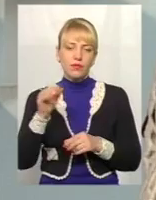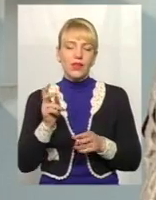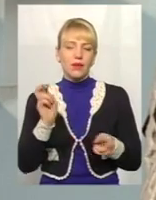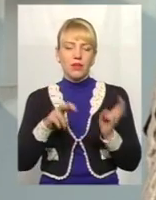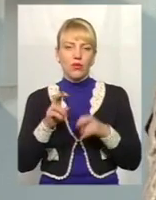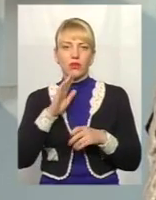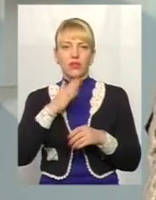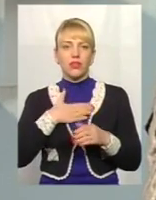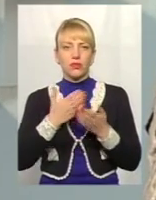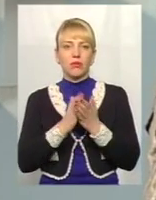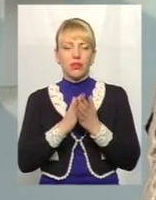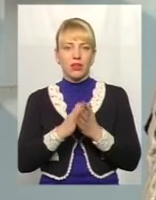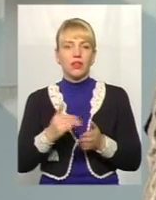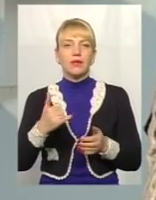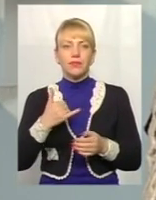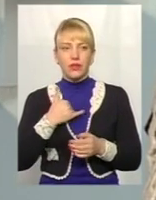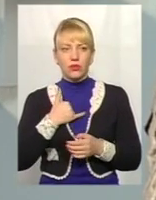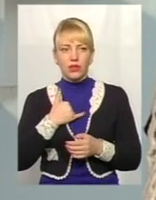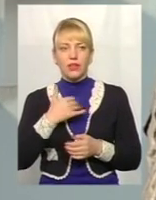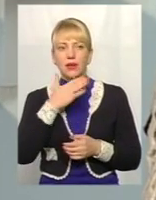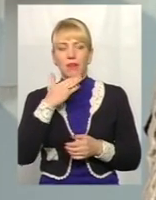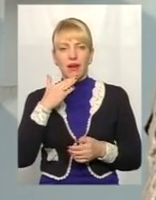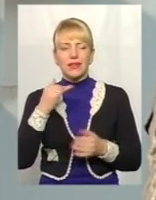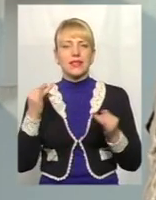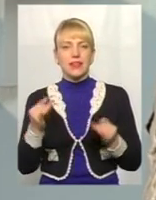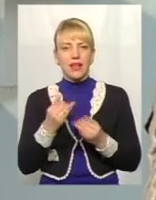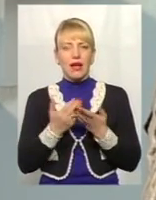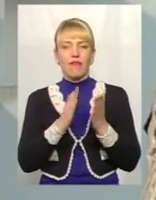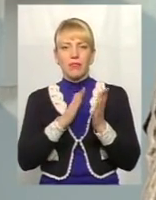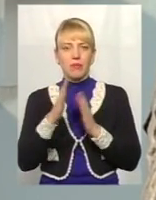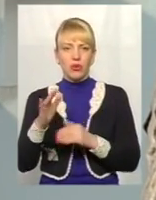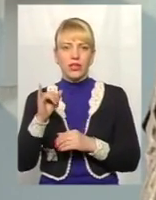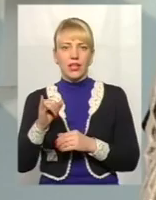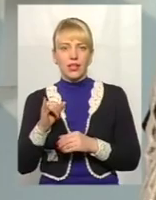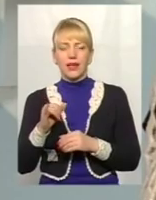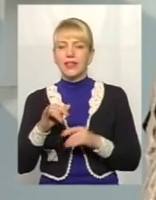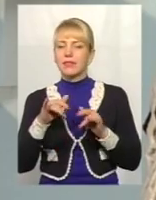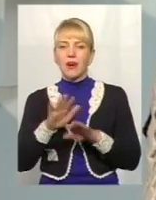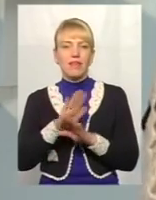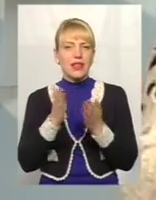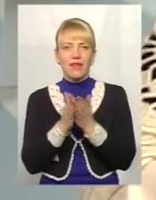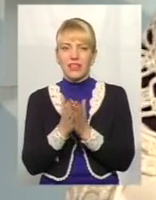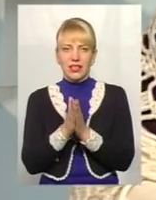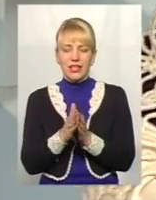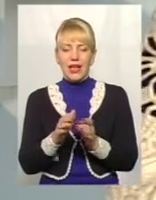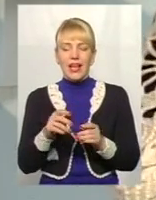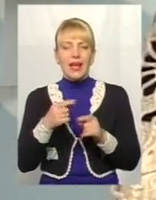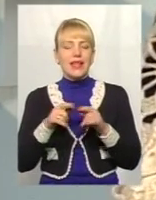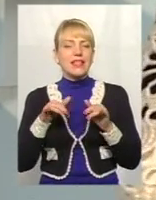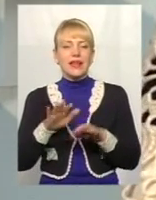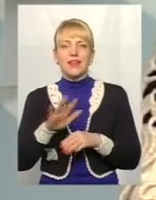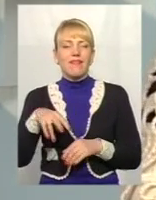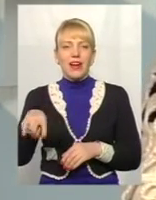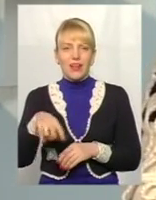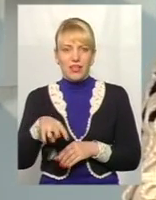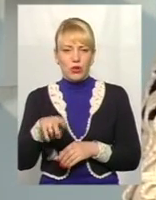нас доволі цікава і багата бібліотека. І діло не в книжках, діло не в літературі навіть, не